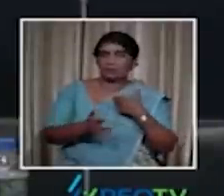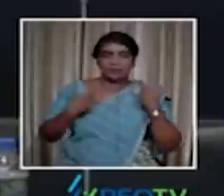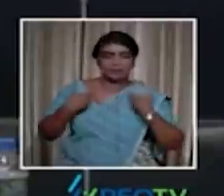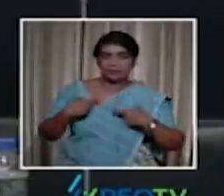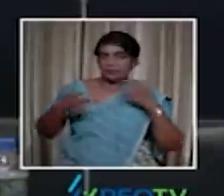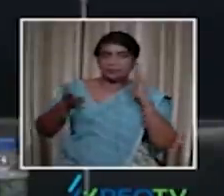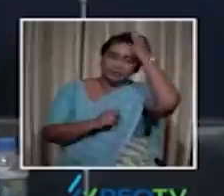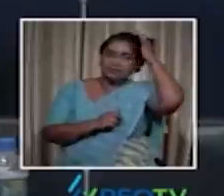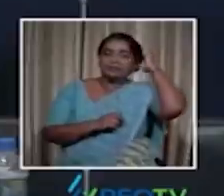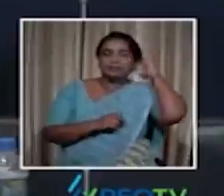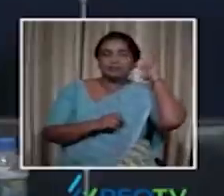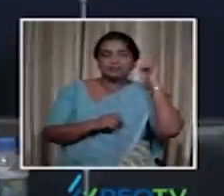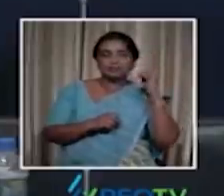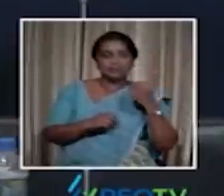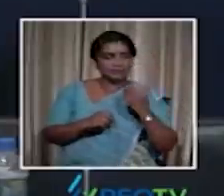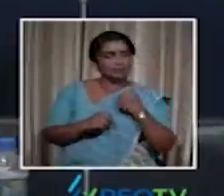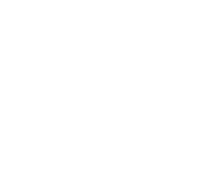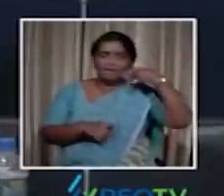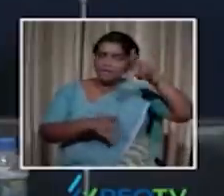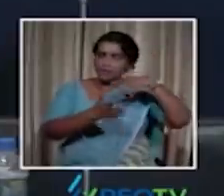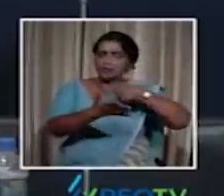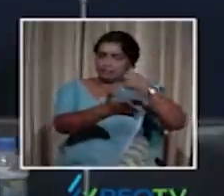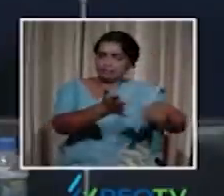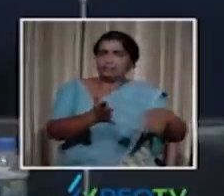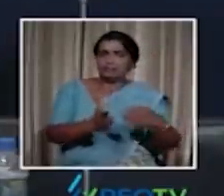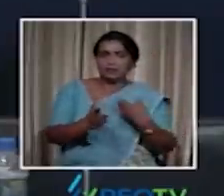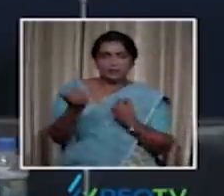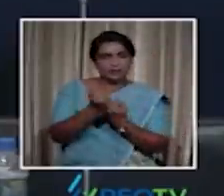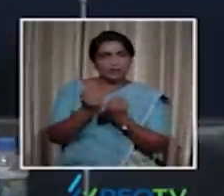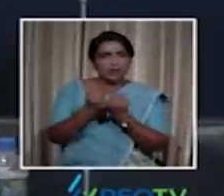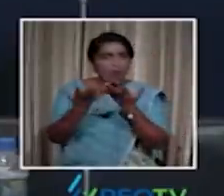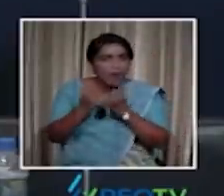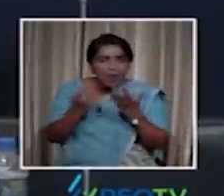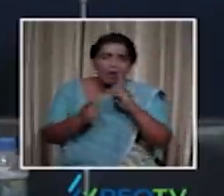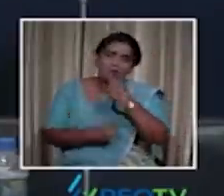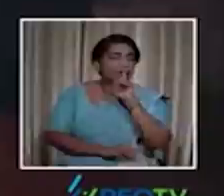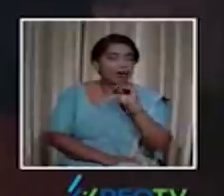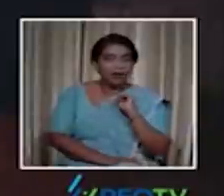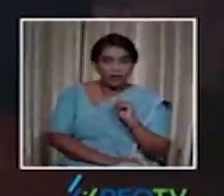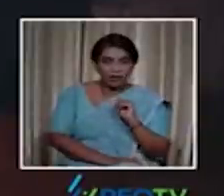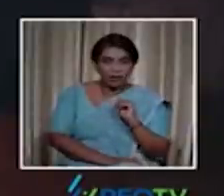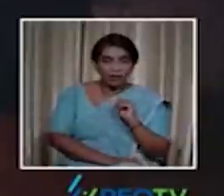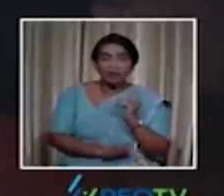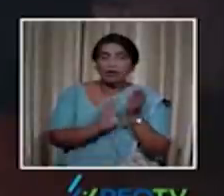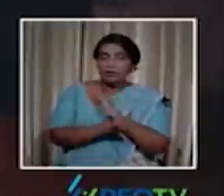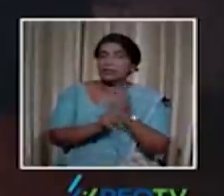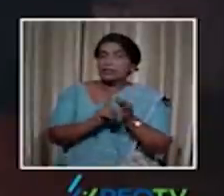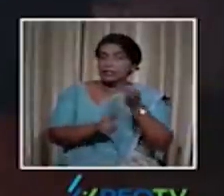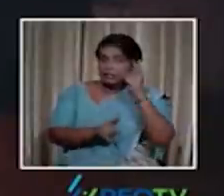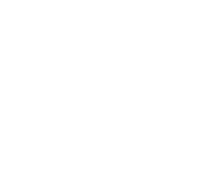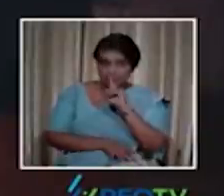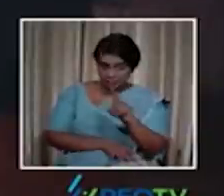කිසි දවසක හිටියේ නැහැ මම ඉන්නවා විශ්වාසභංග යෝජනාවයි මගේ සහයෝගයේ උමනා නැත්තම් කියන්නේ එතකොට මම ඈත් වෙලා ඉන්නා හිටපු ජනාධිපති